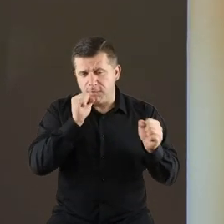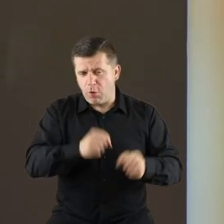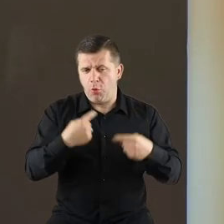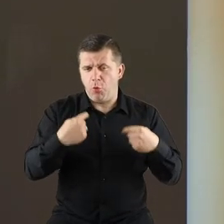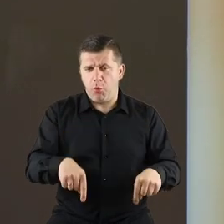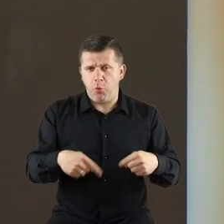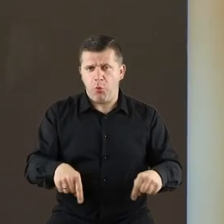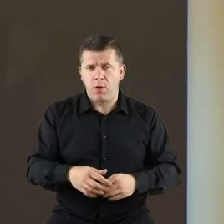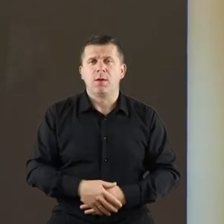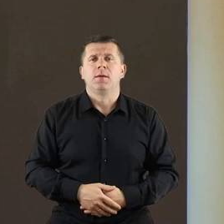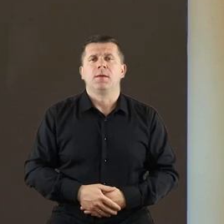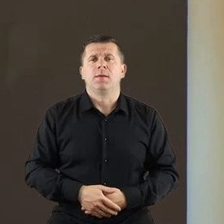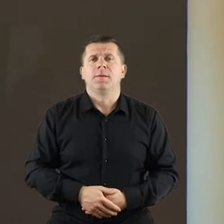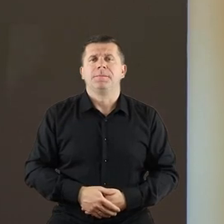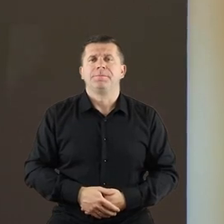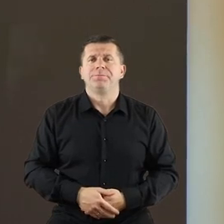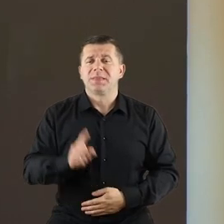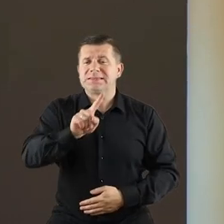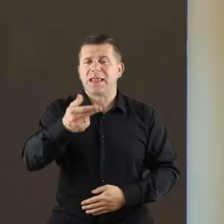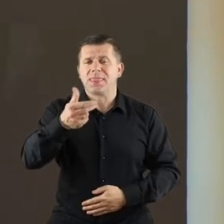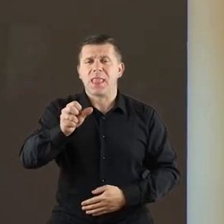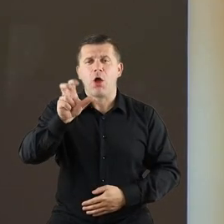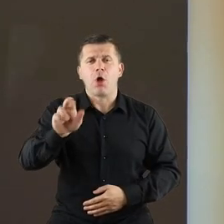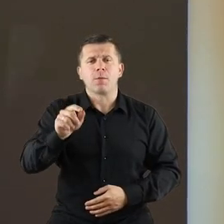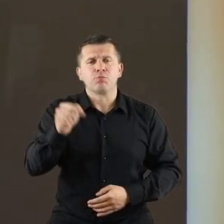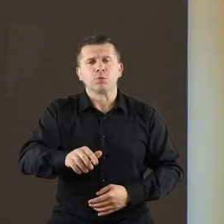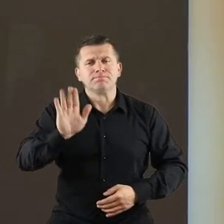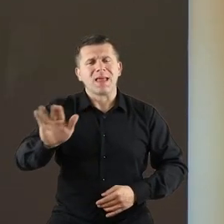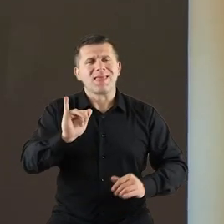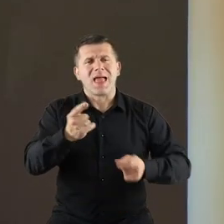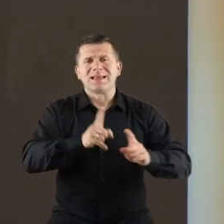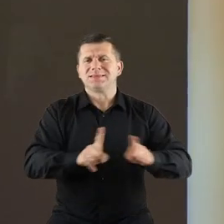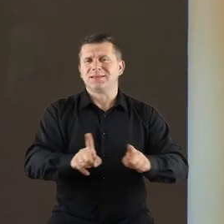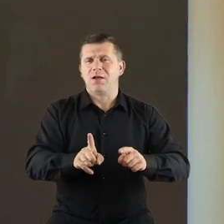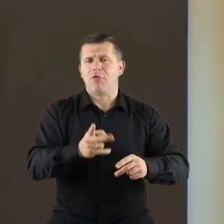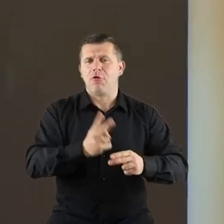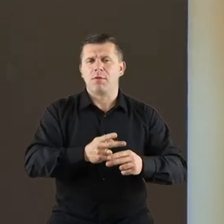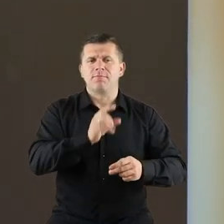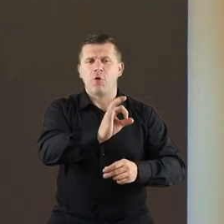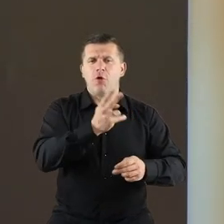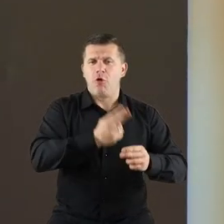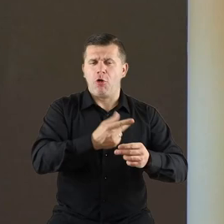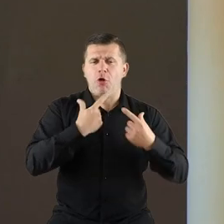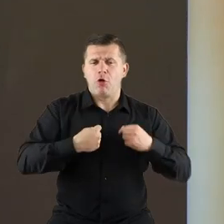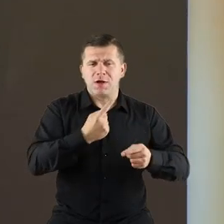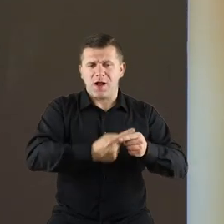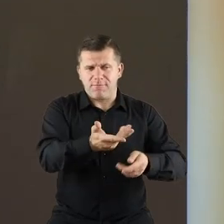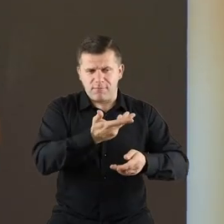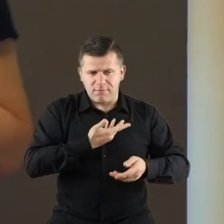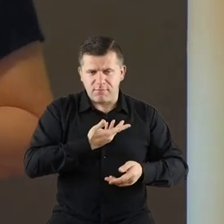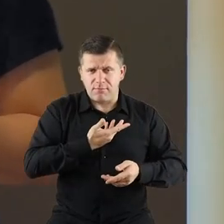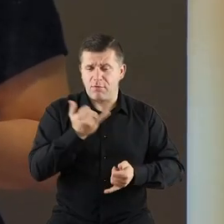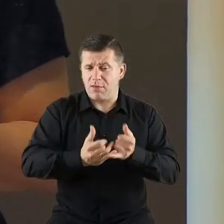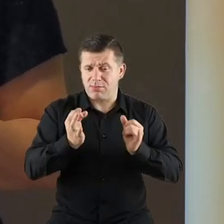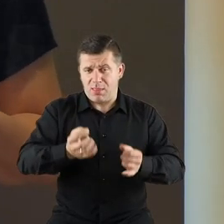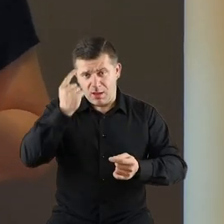ale no znachor musiał mieć jakiś znak tej choroby a więc na przykład koszule no cokolwiek i jeśli teraz sobie